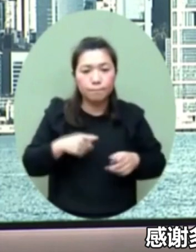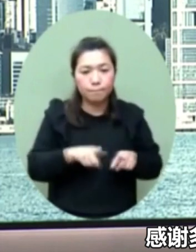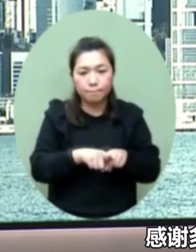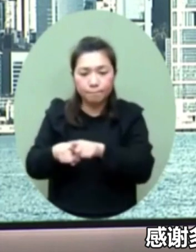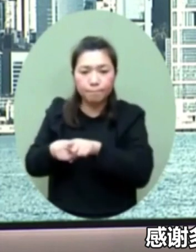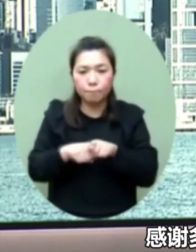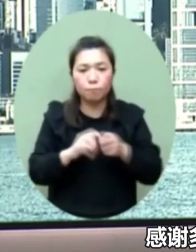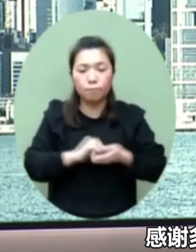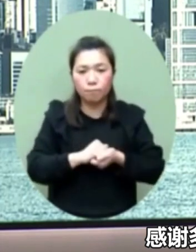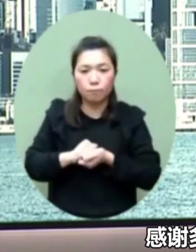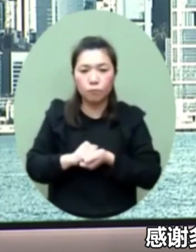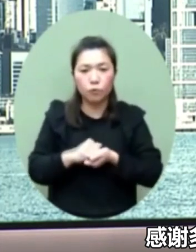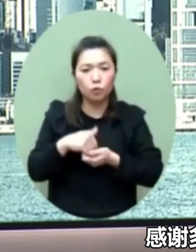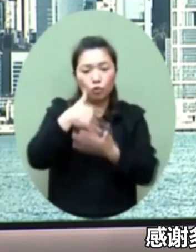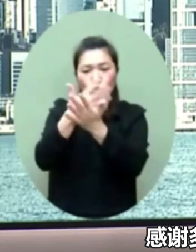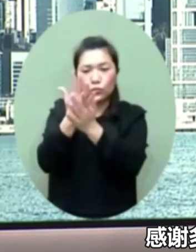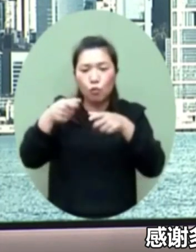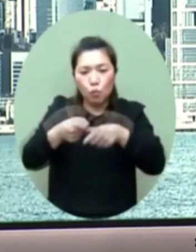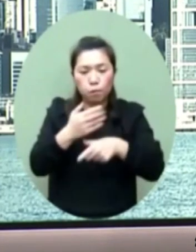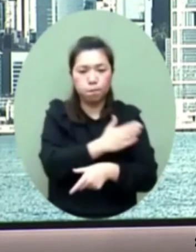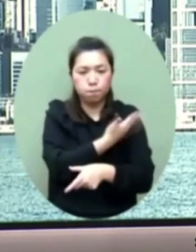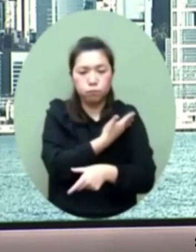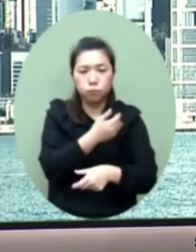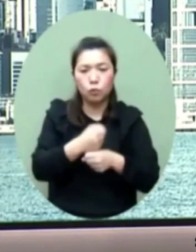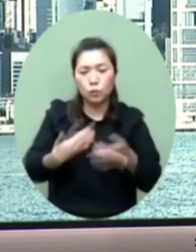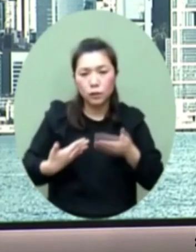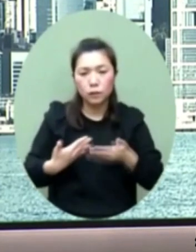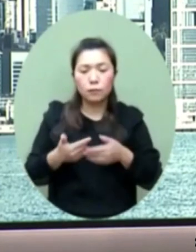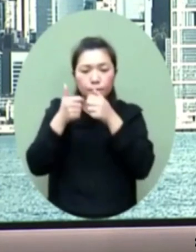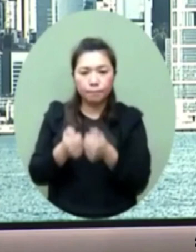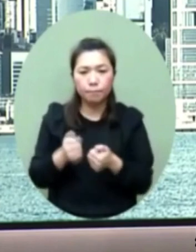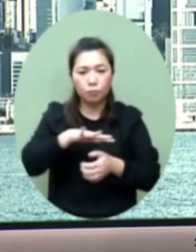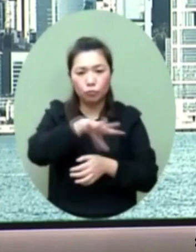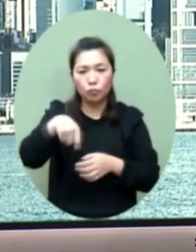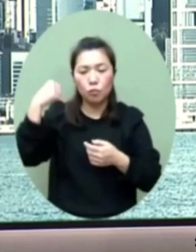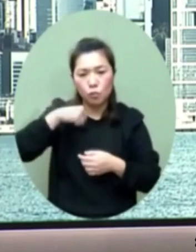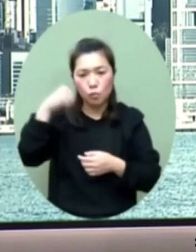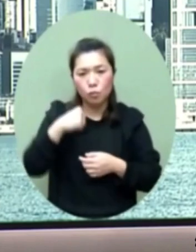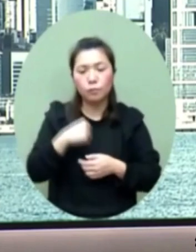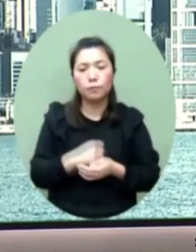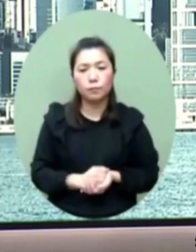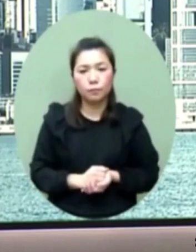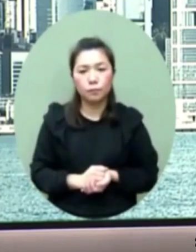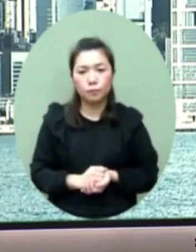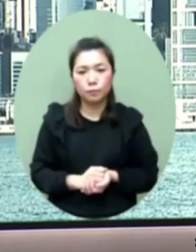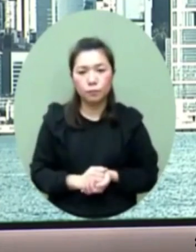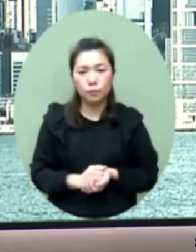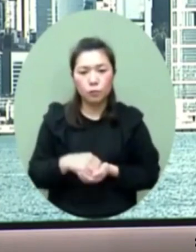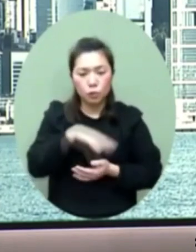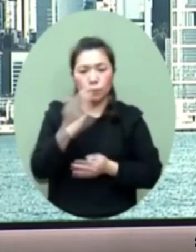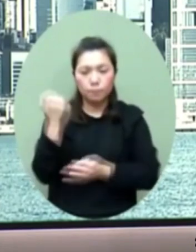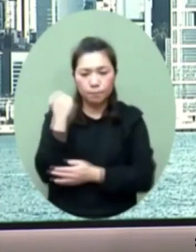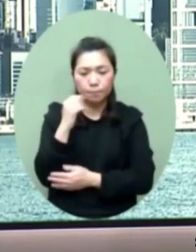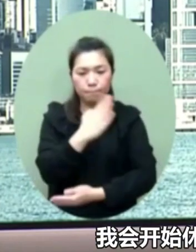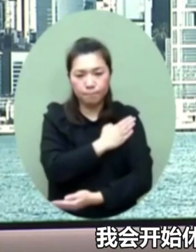的各公务员同事，感谢他们的努力不懈、尽忠职守。